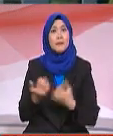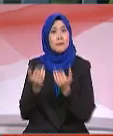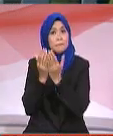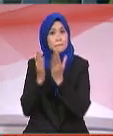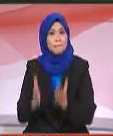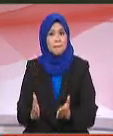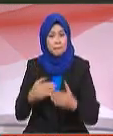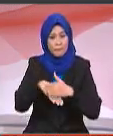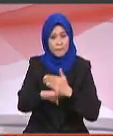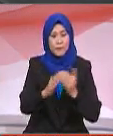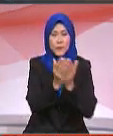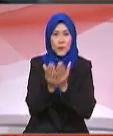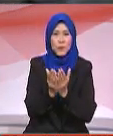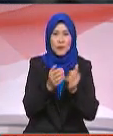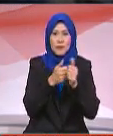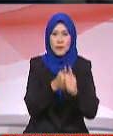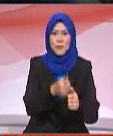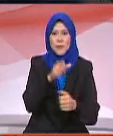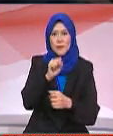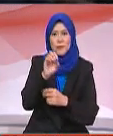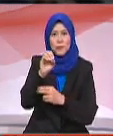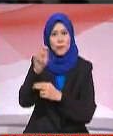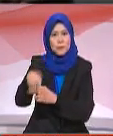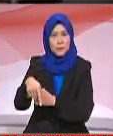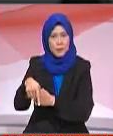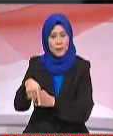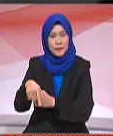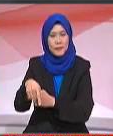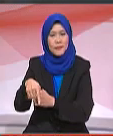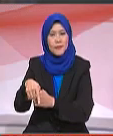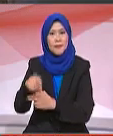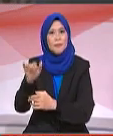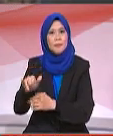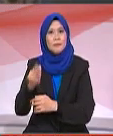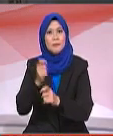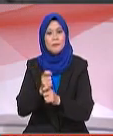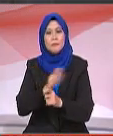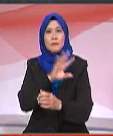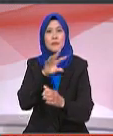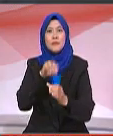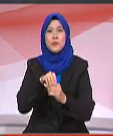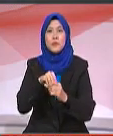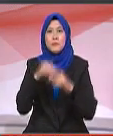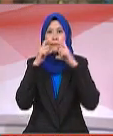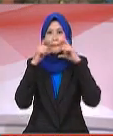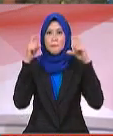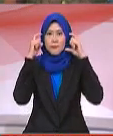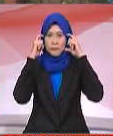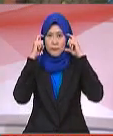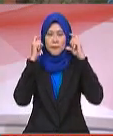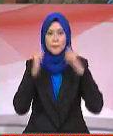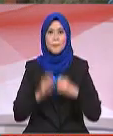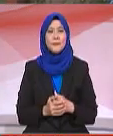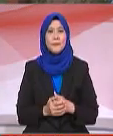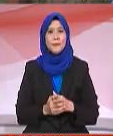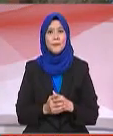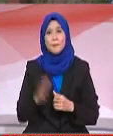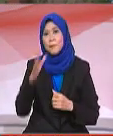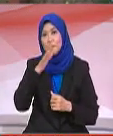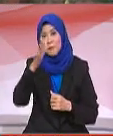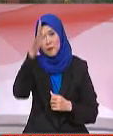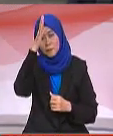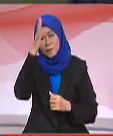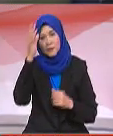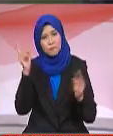sekolah juga mengikuti prosedur operasi standard SOP yang ditetapkan termasuk memakai pelitup separuh muka. Ibu bapa